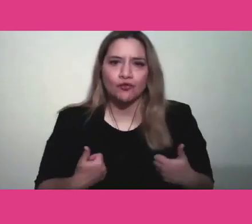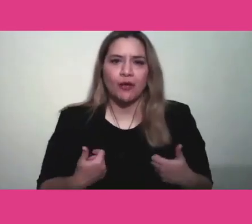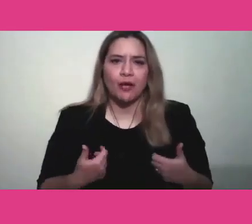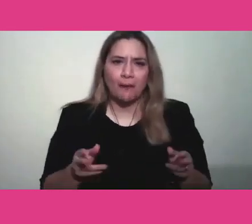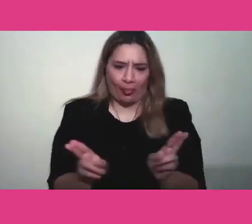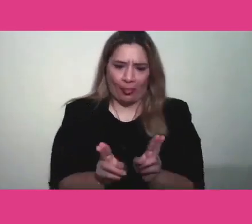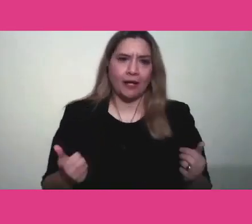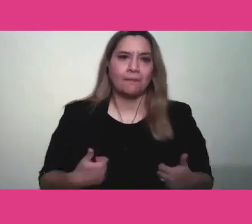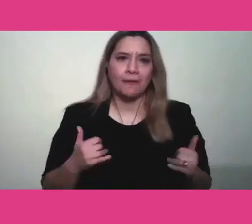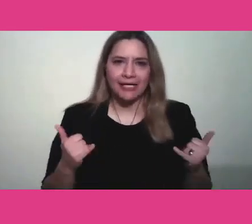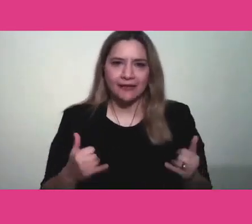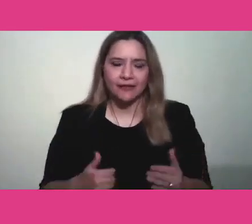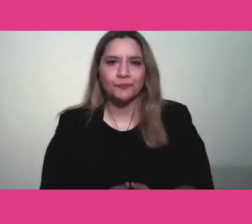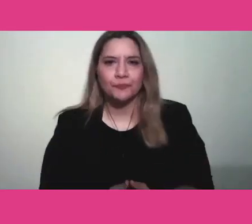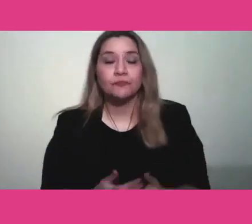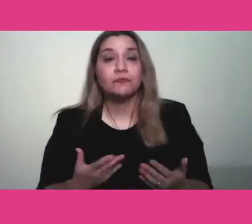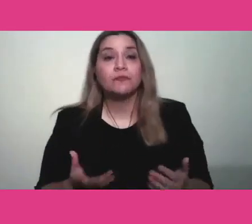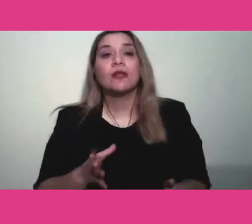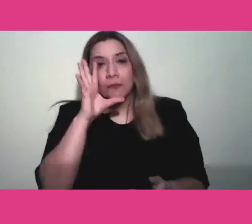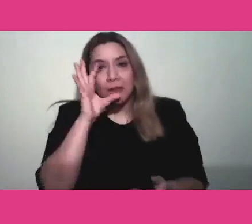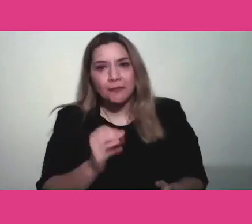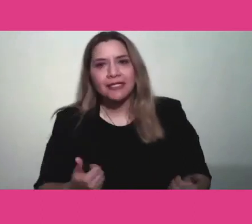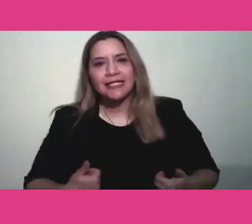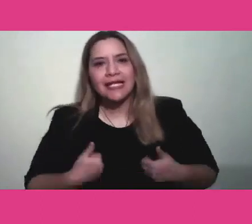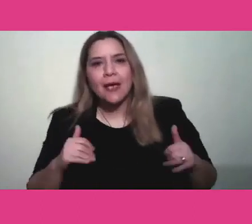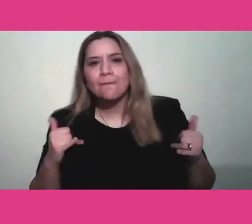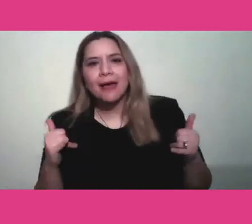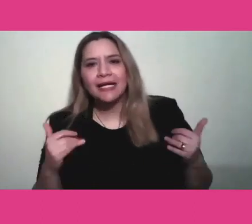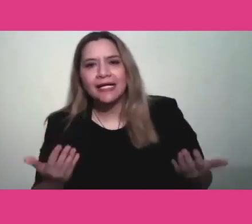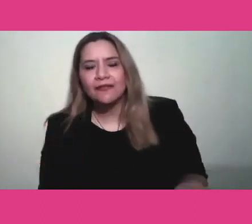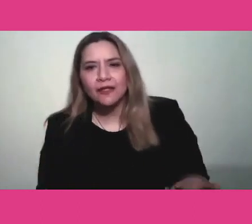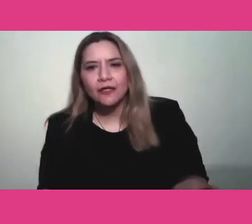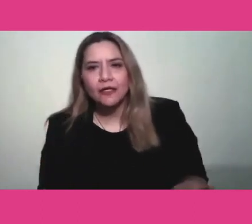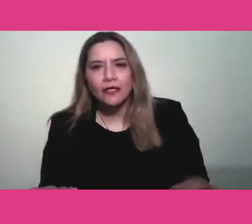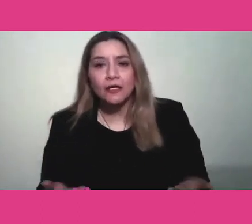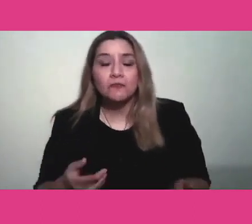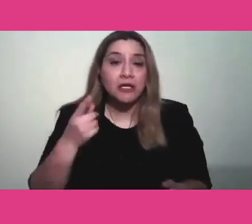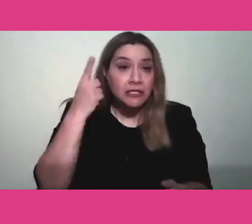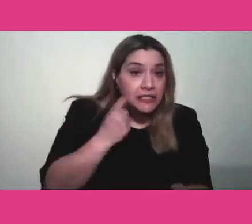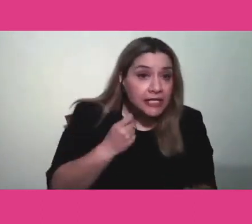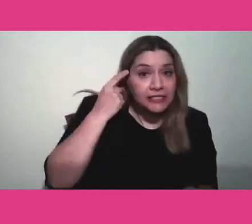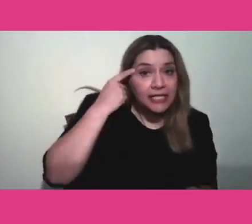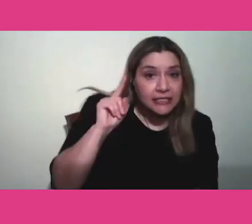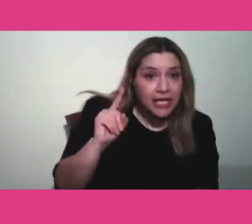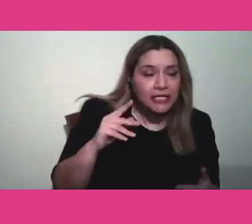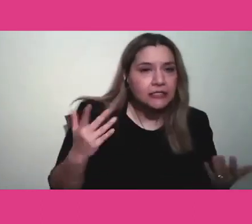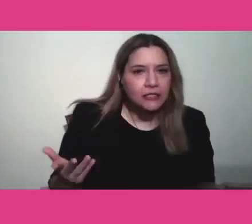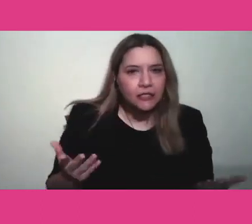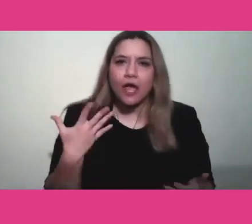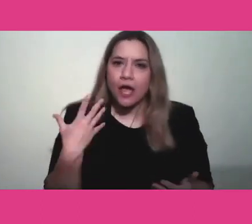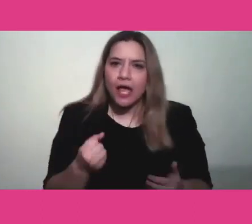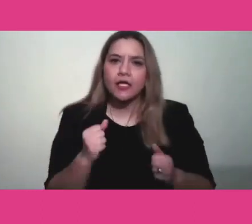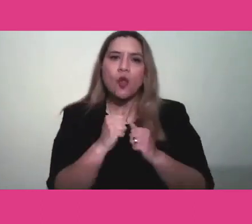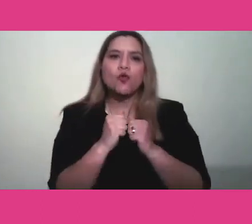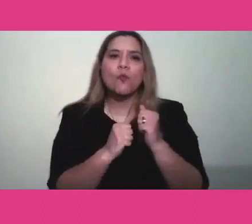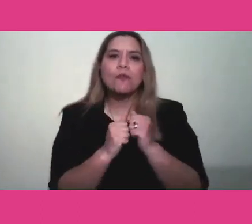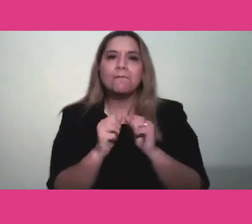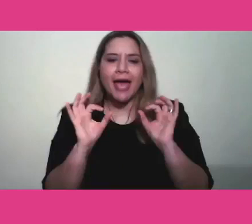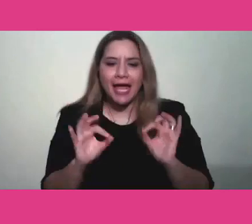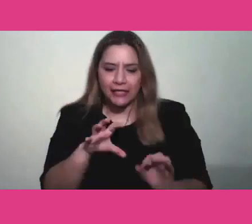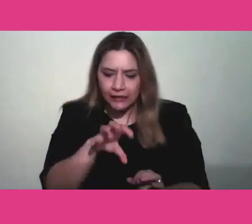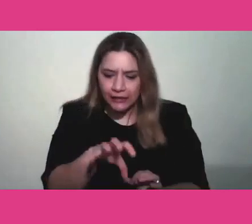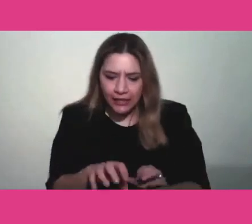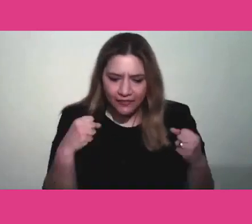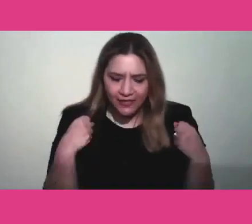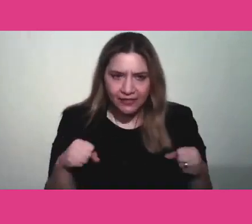μικρό. Λοιπόν, το παιχνίδι αποτελείται, όπως όλοι γνωρίζουμε ή αυτοί που δεν γνωρίζουν να το πούμε, από μια δομημένη δραστηριότητα που διεξάγεται με